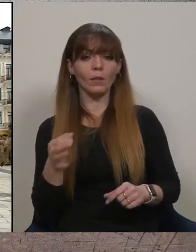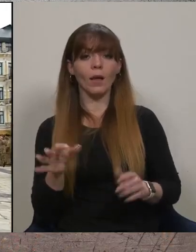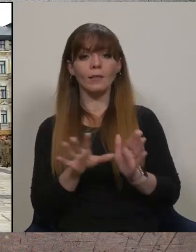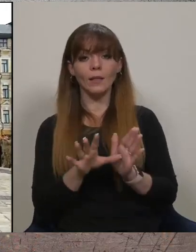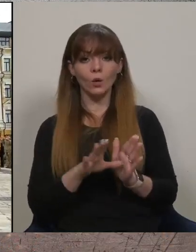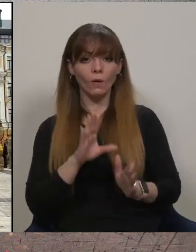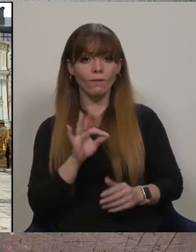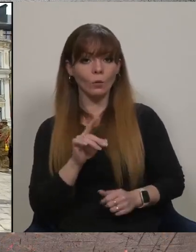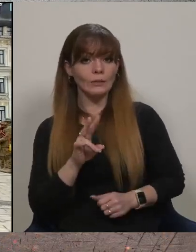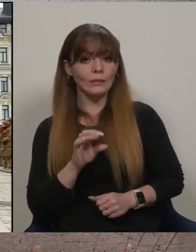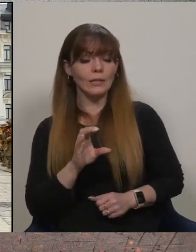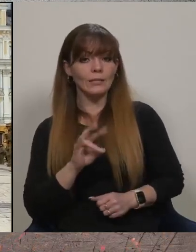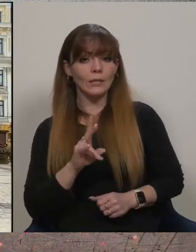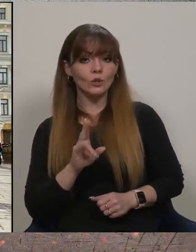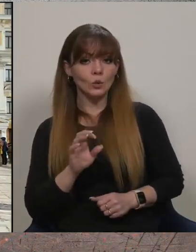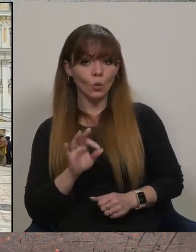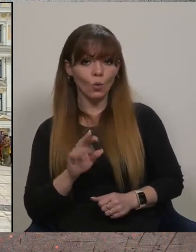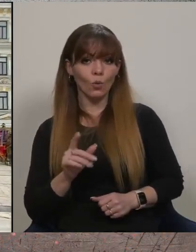району.